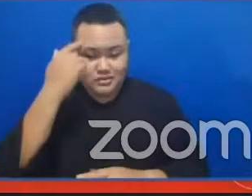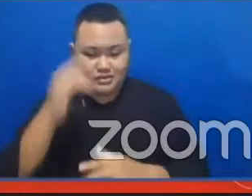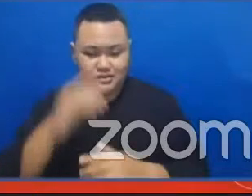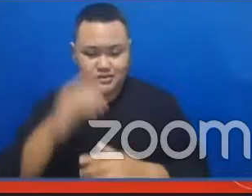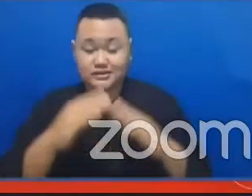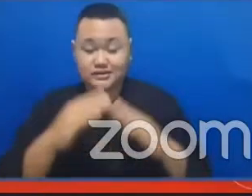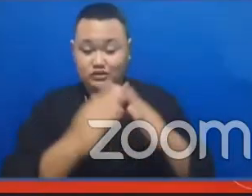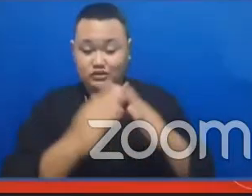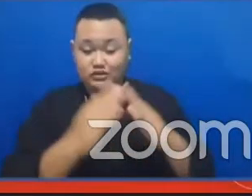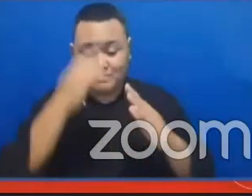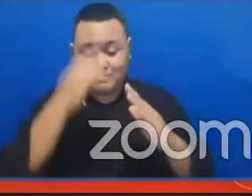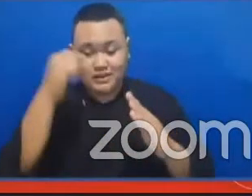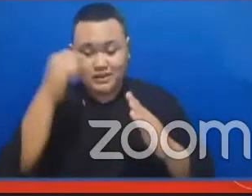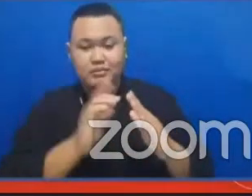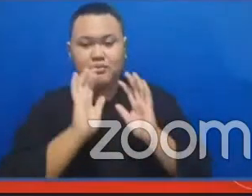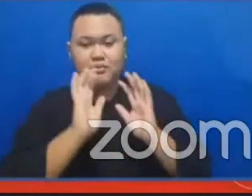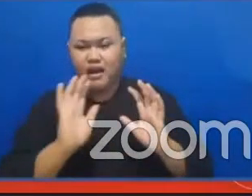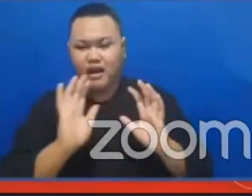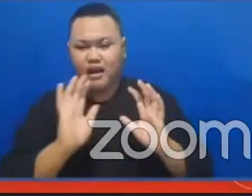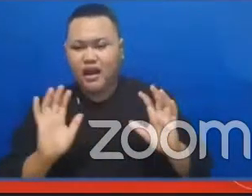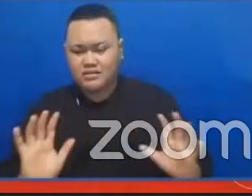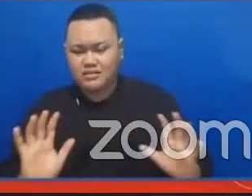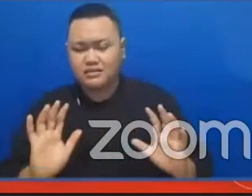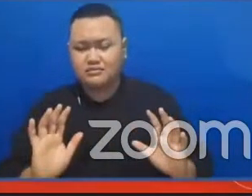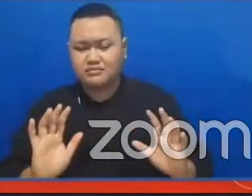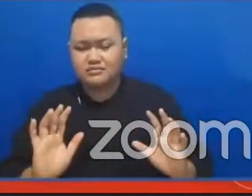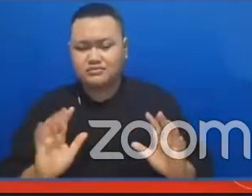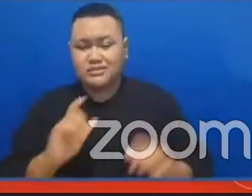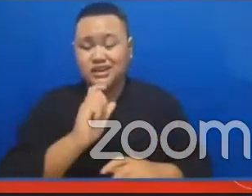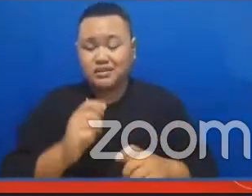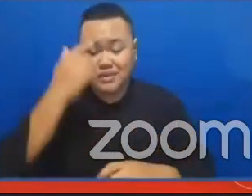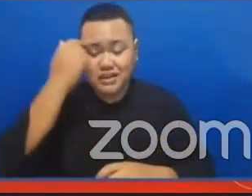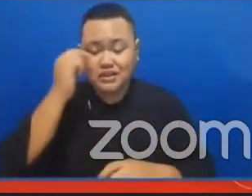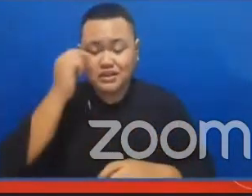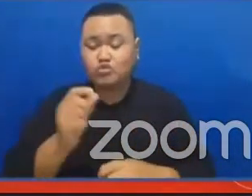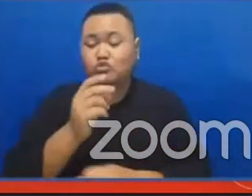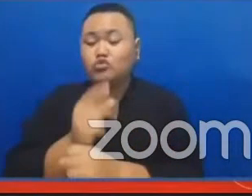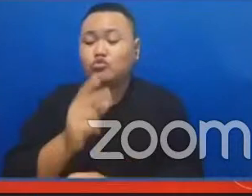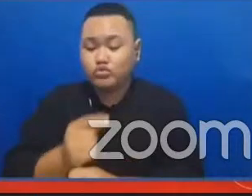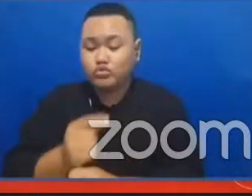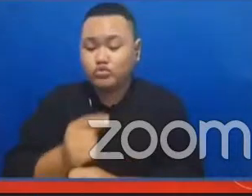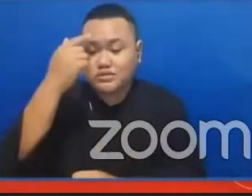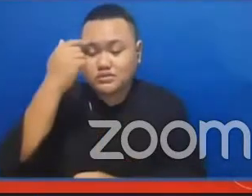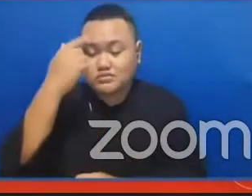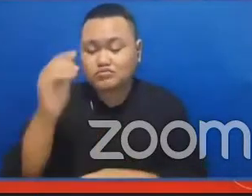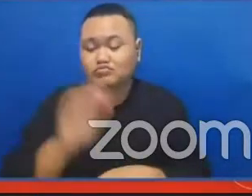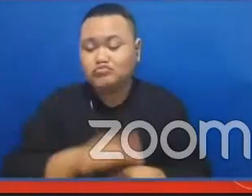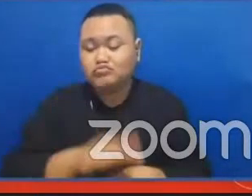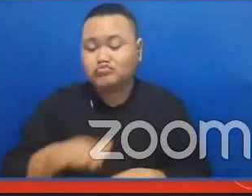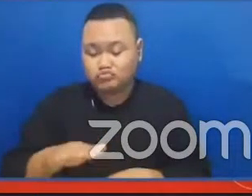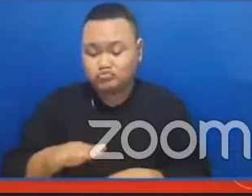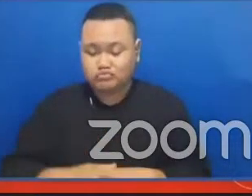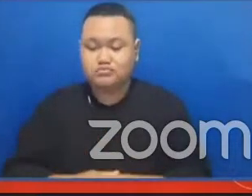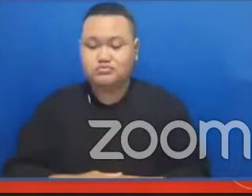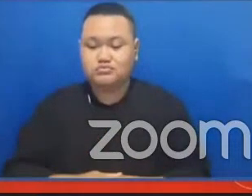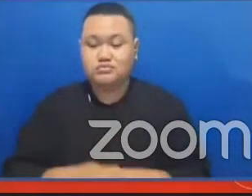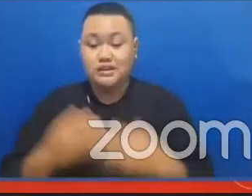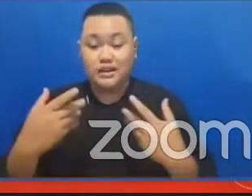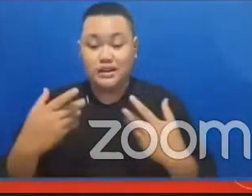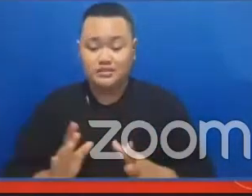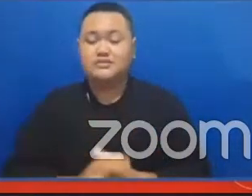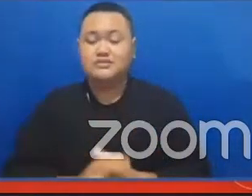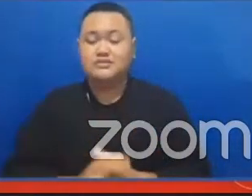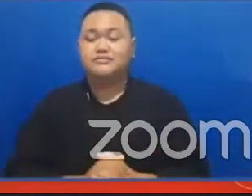berbagai fitur dan konten pembelajaran bagi guru, siswa maupun masyarakat umum yang kami sediakan secara gratis.